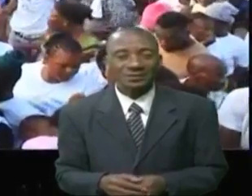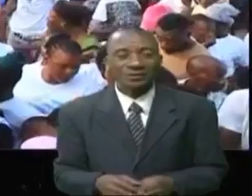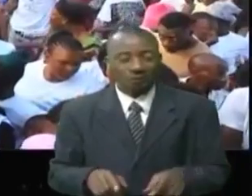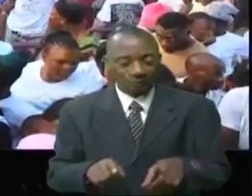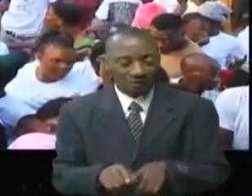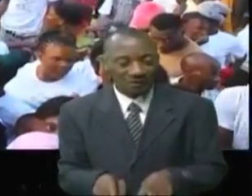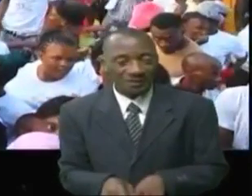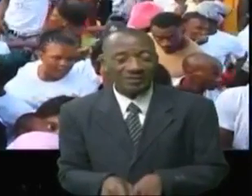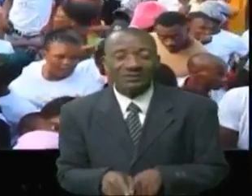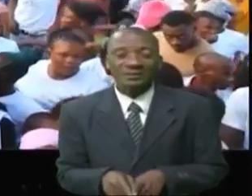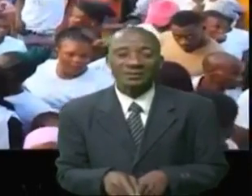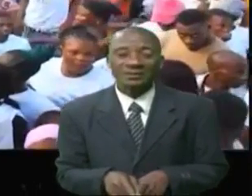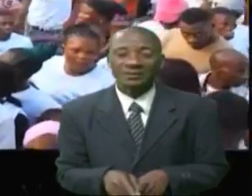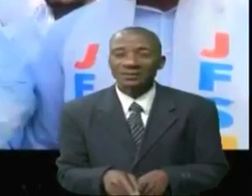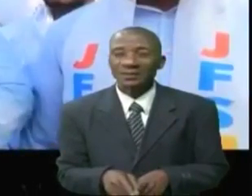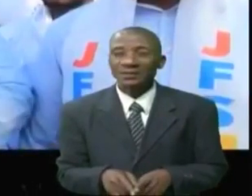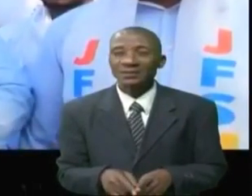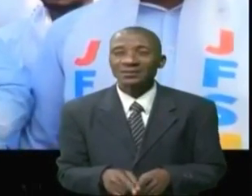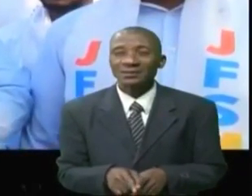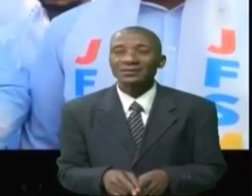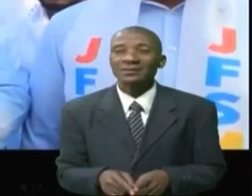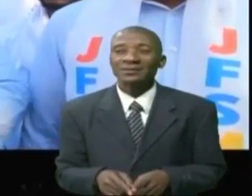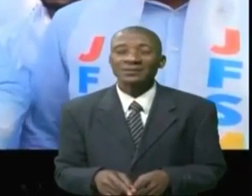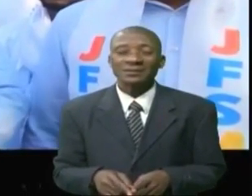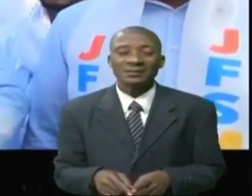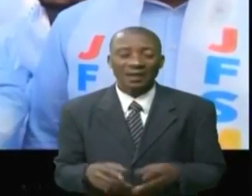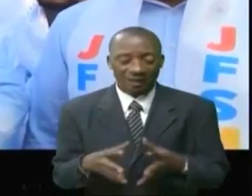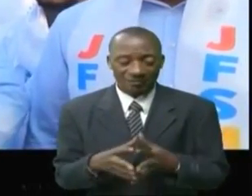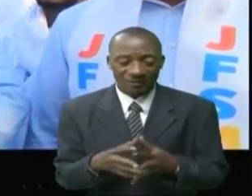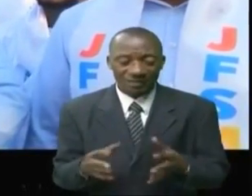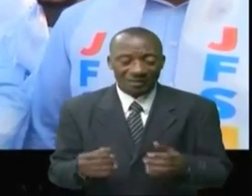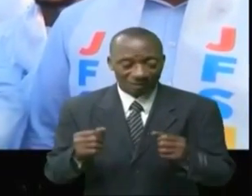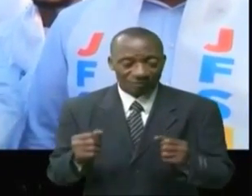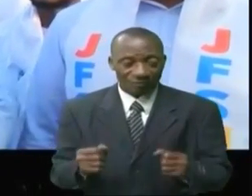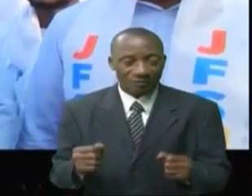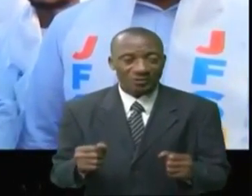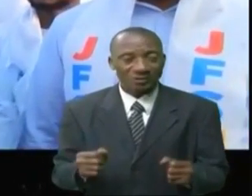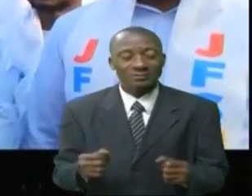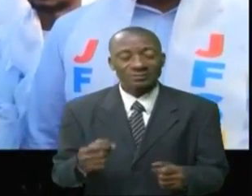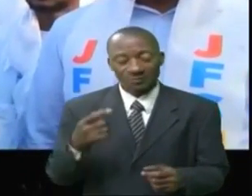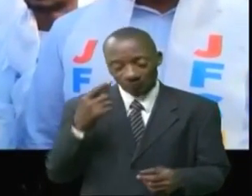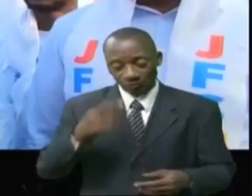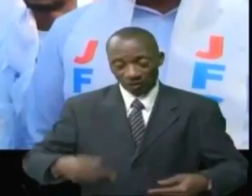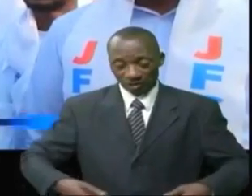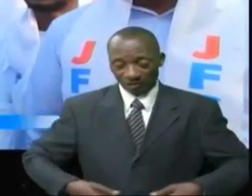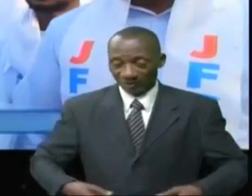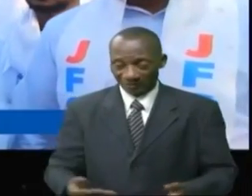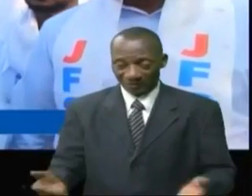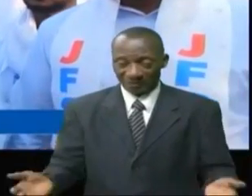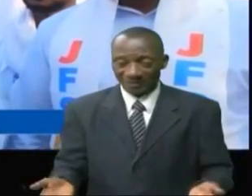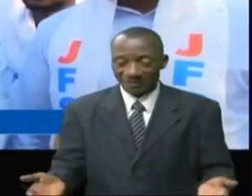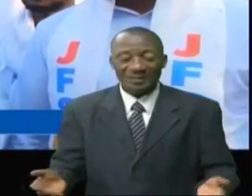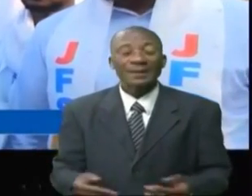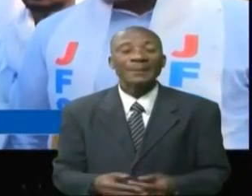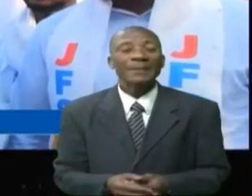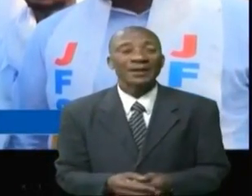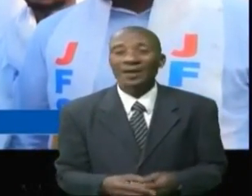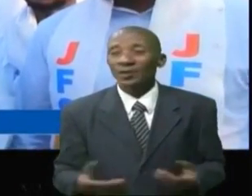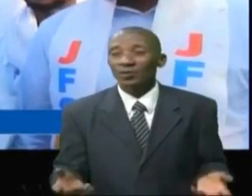évidemment convaincus qu'avec la force de la jeunesse qui représente plus de